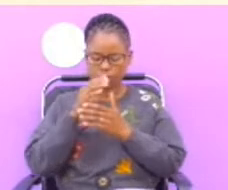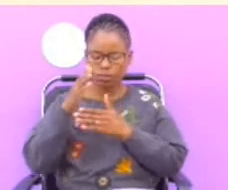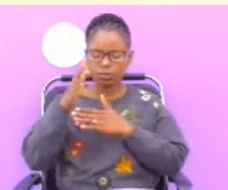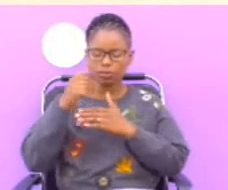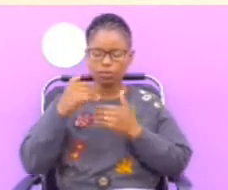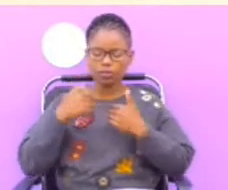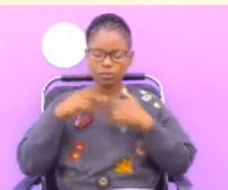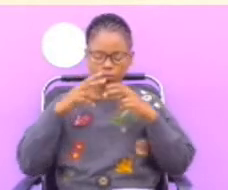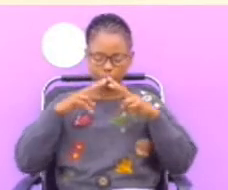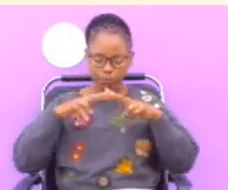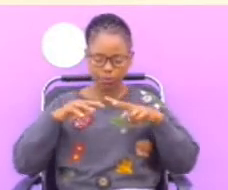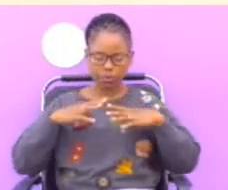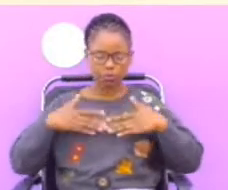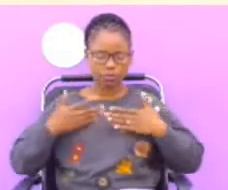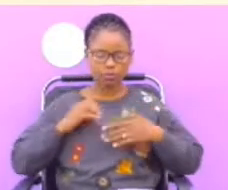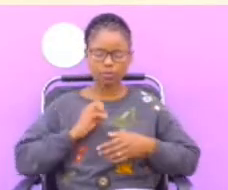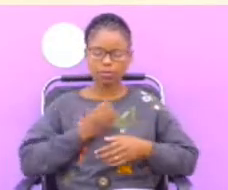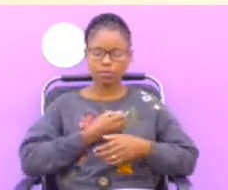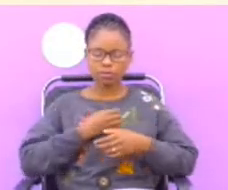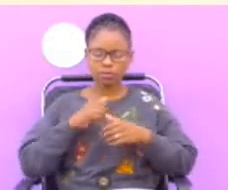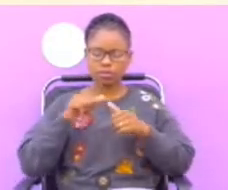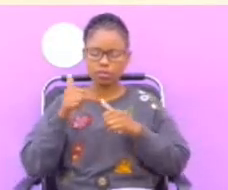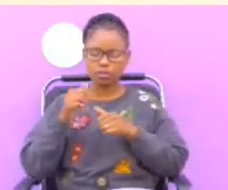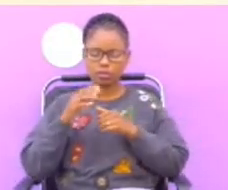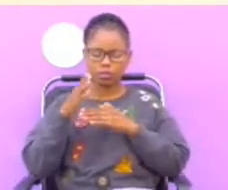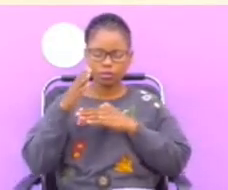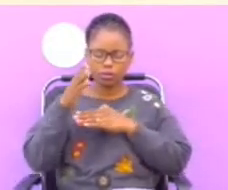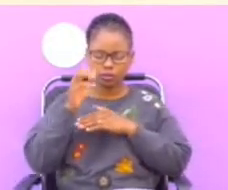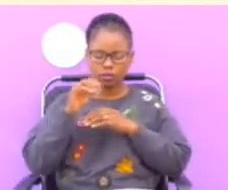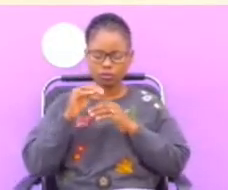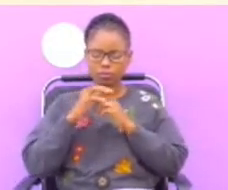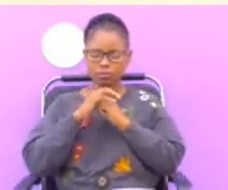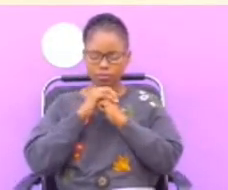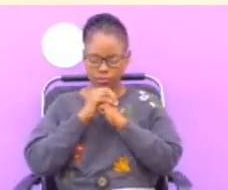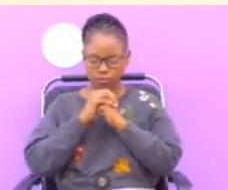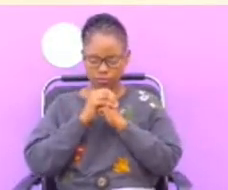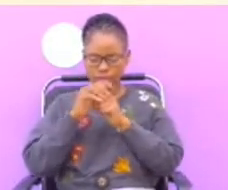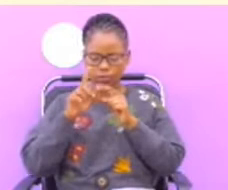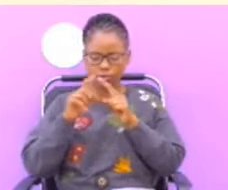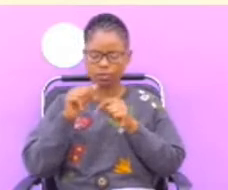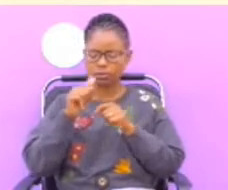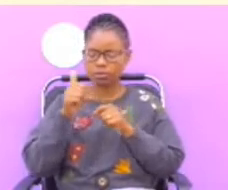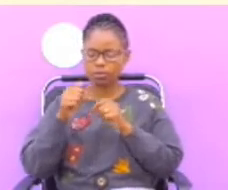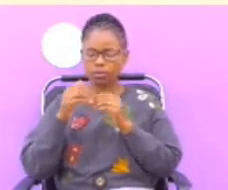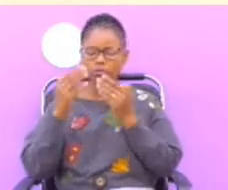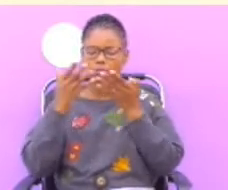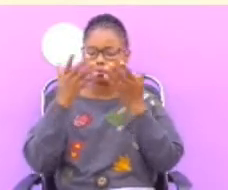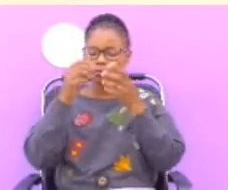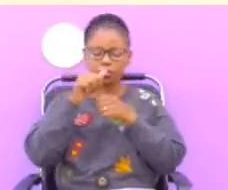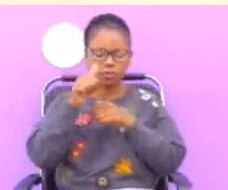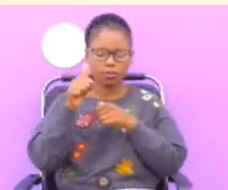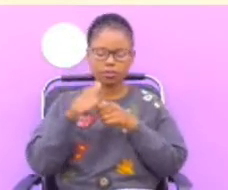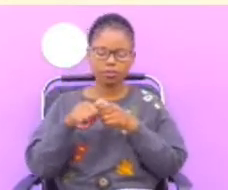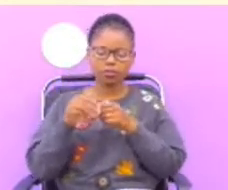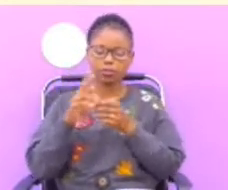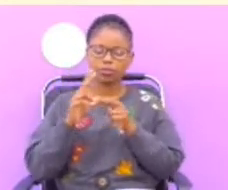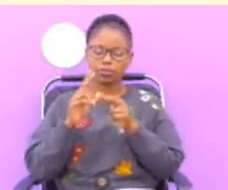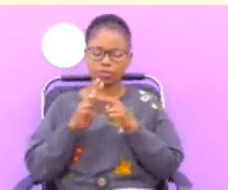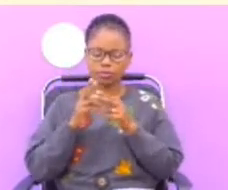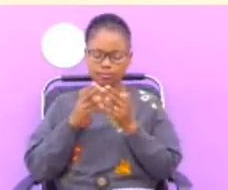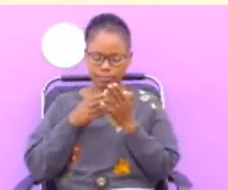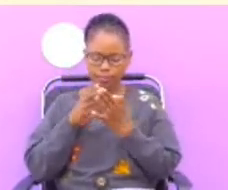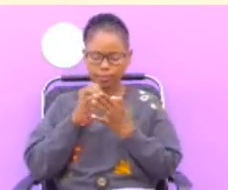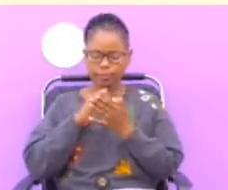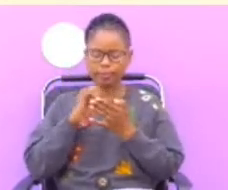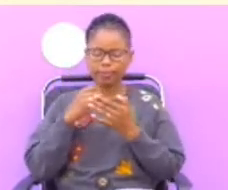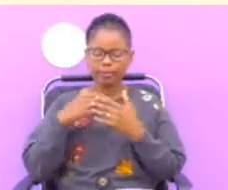nĩwe thayũ witũ, na gũtirĩ Ngai ũngĩ tũkwambararia, ona gũtirĩ Ngai ũngĩ tũkũinamĩrĩra. Rĩĩtwa rĩaku nĩ itheru, rĩĩtwa rĩaku